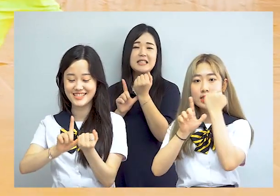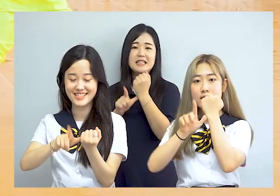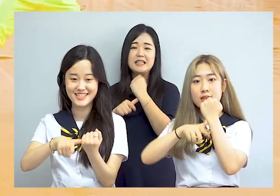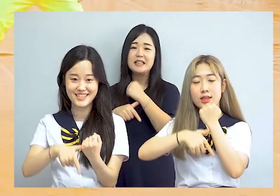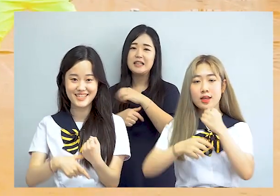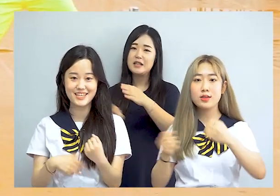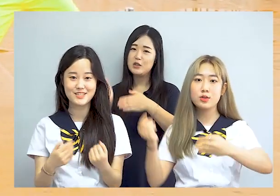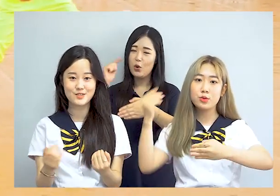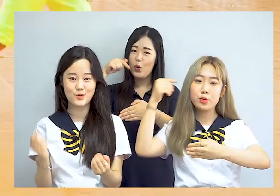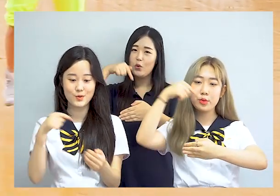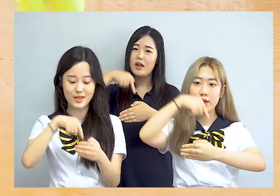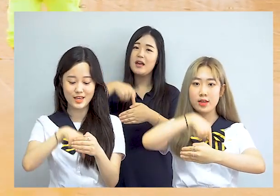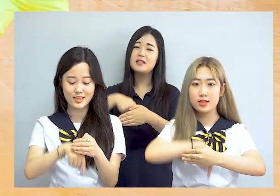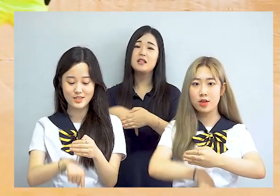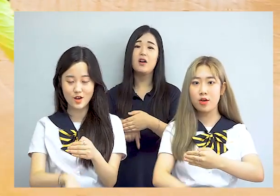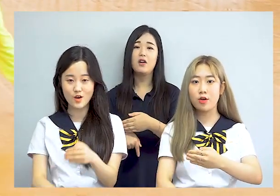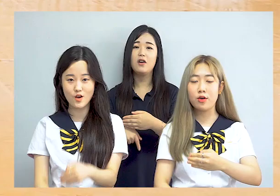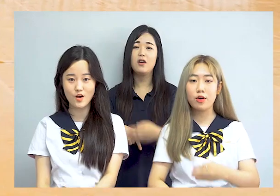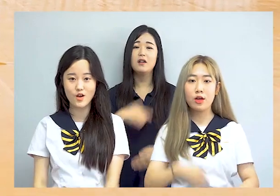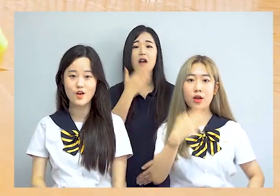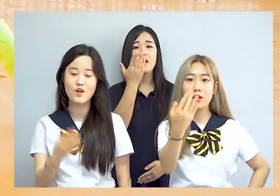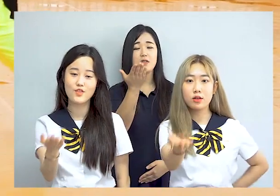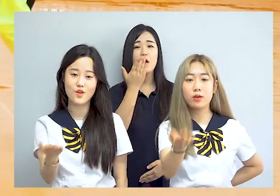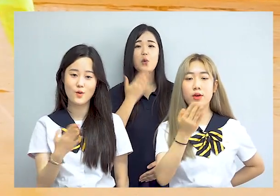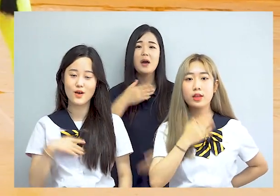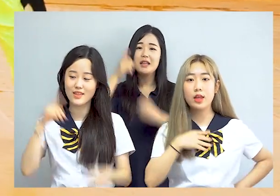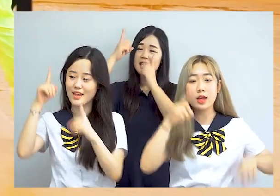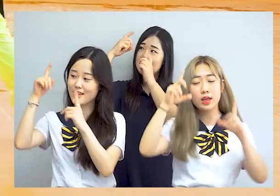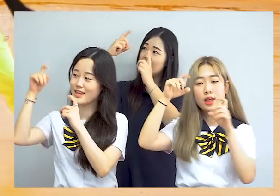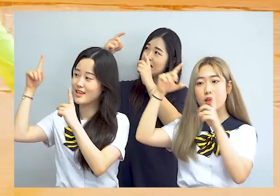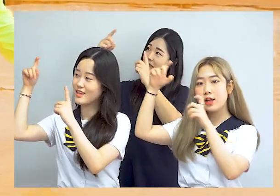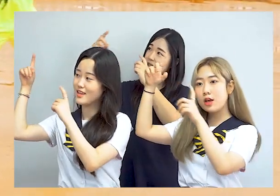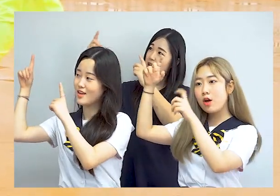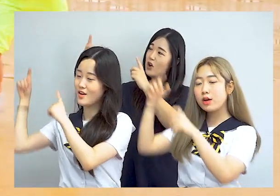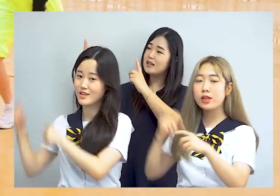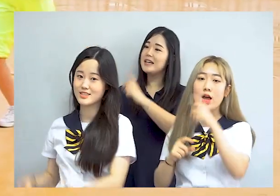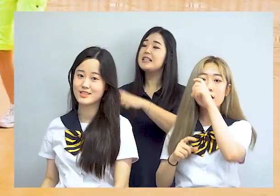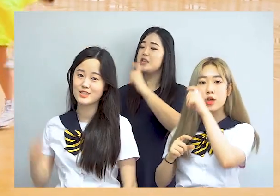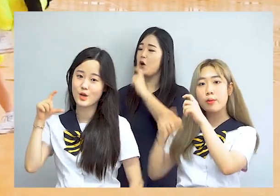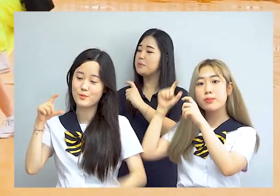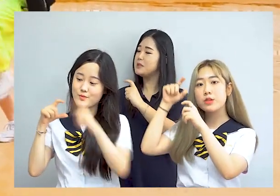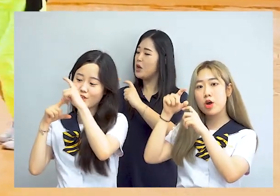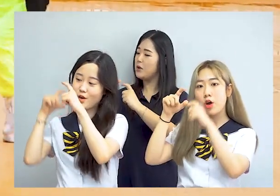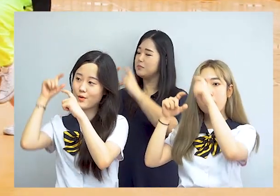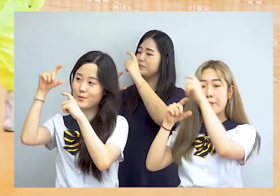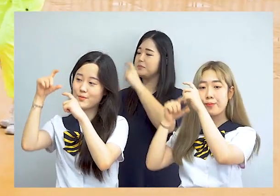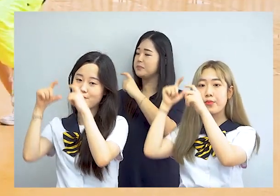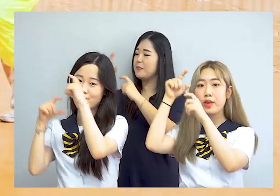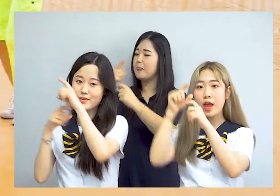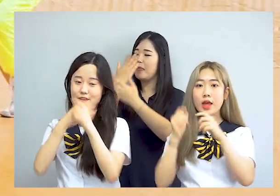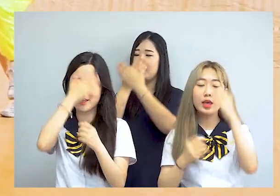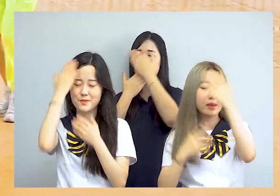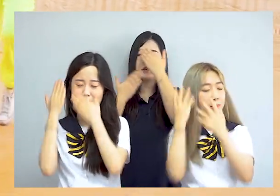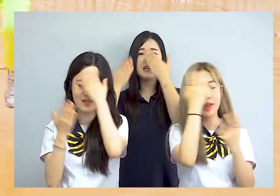흐르는 시간 속에서 너와 내 기억은 점점